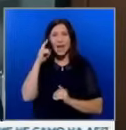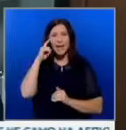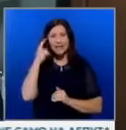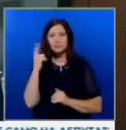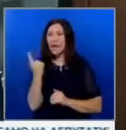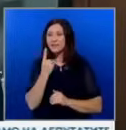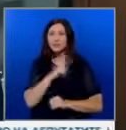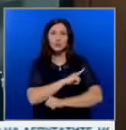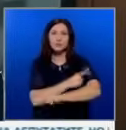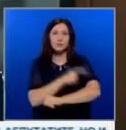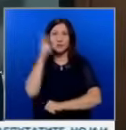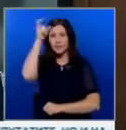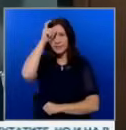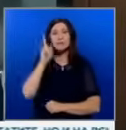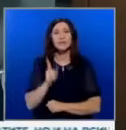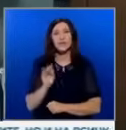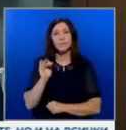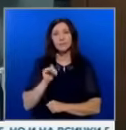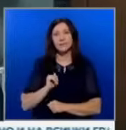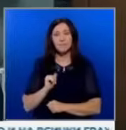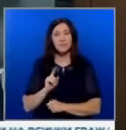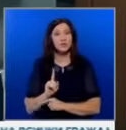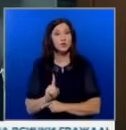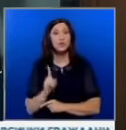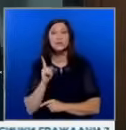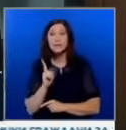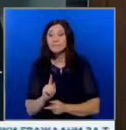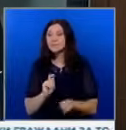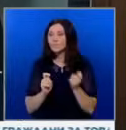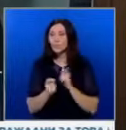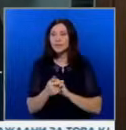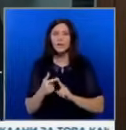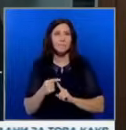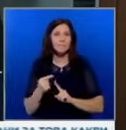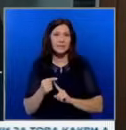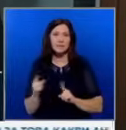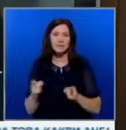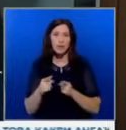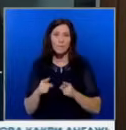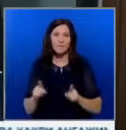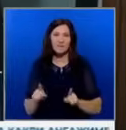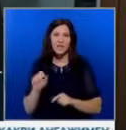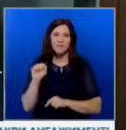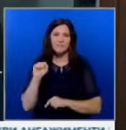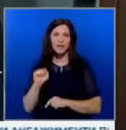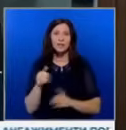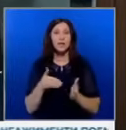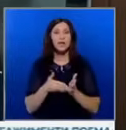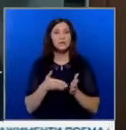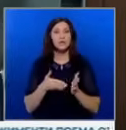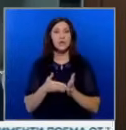на ДПС трябва да бъде запазено, но трябва да се променят принципите на управление в партията,